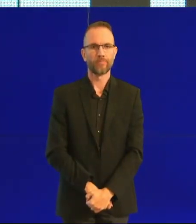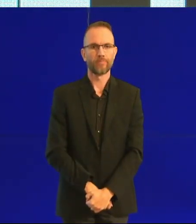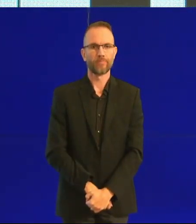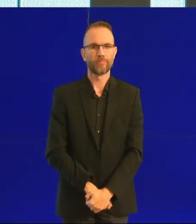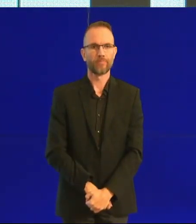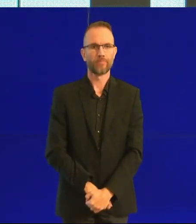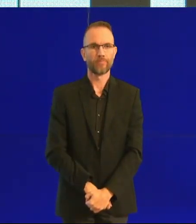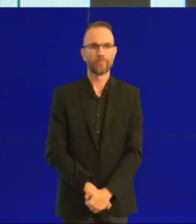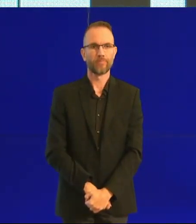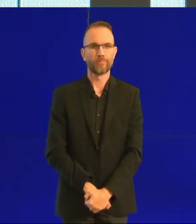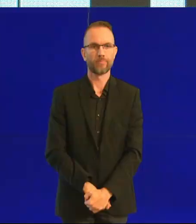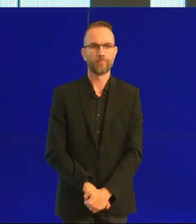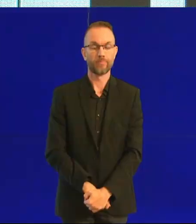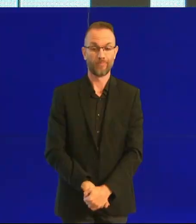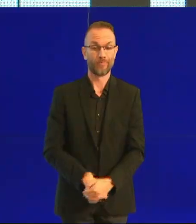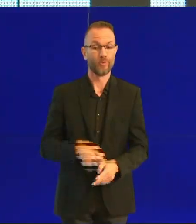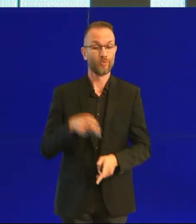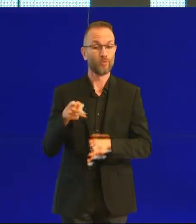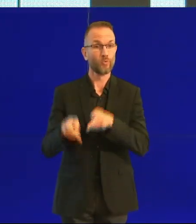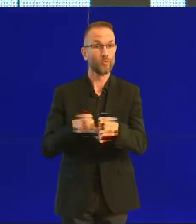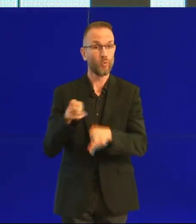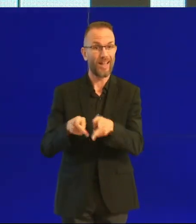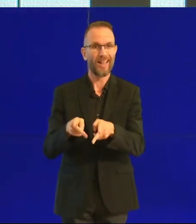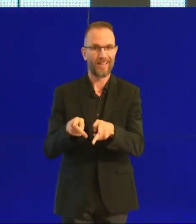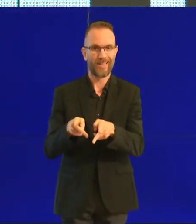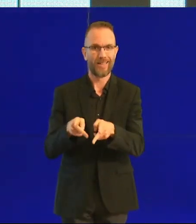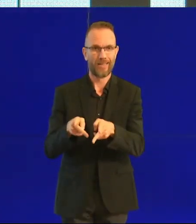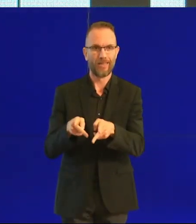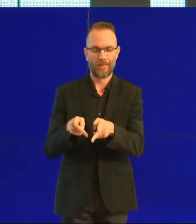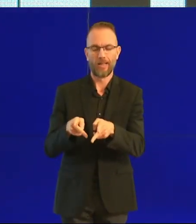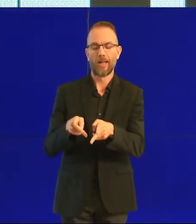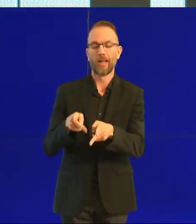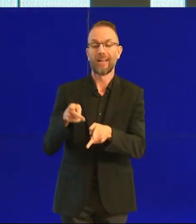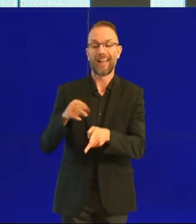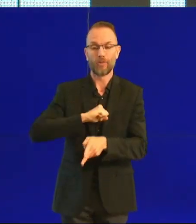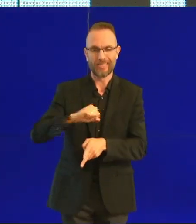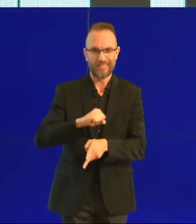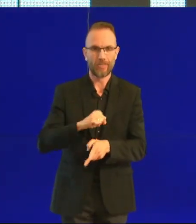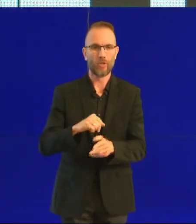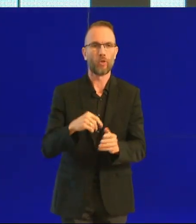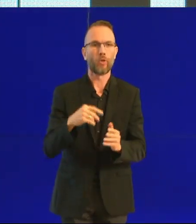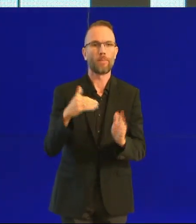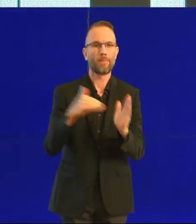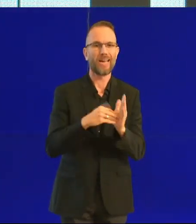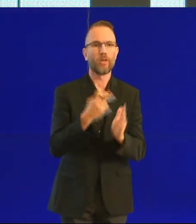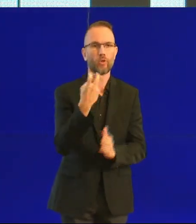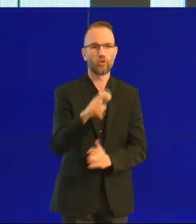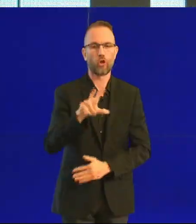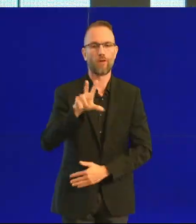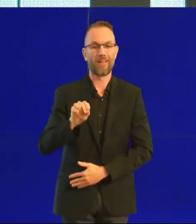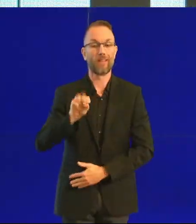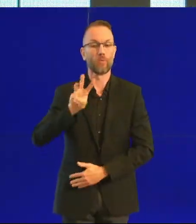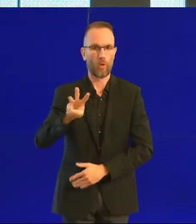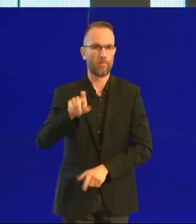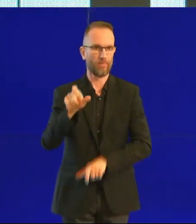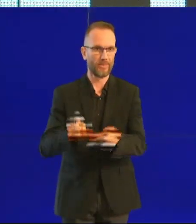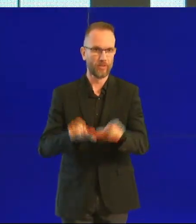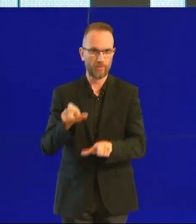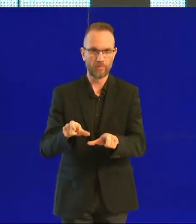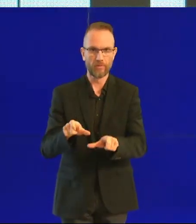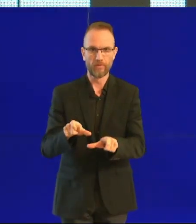sont aux soins intensifs c'est une diminution de 11 par rapport à hier ils 915 ont besoin d'une assistance